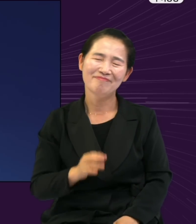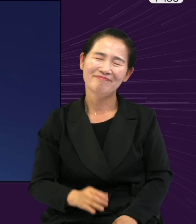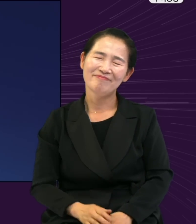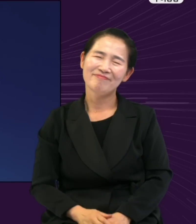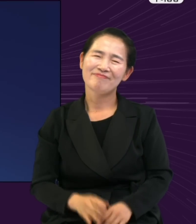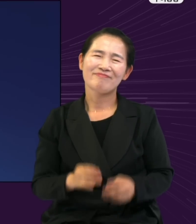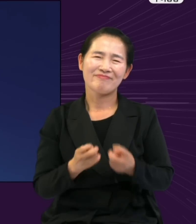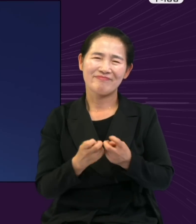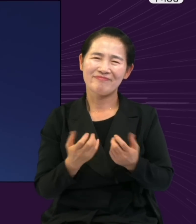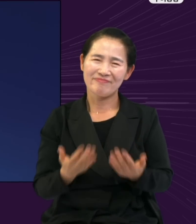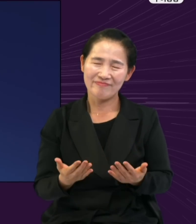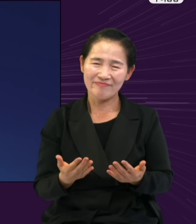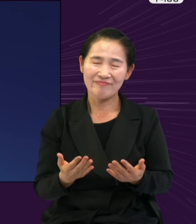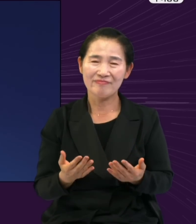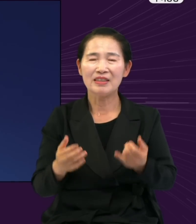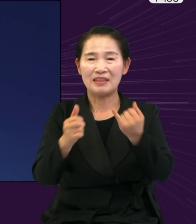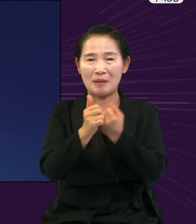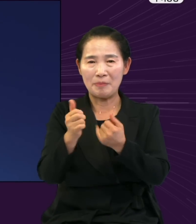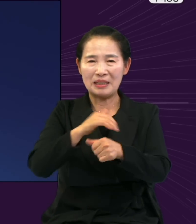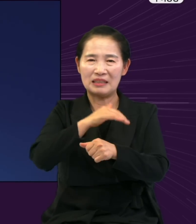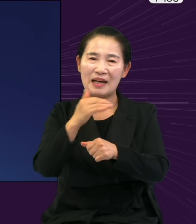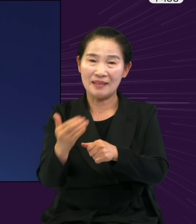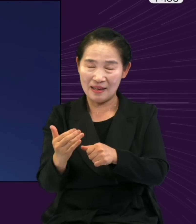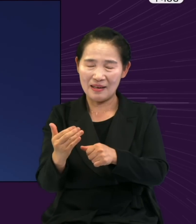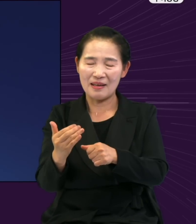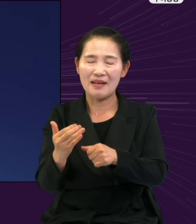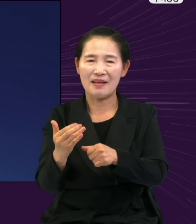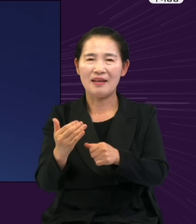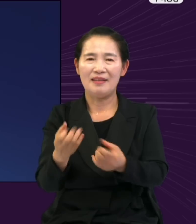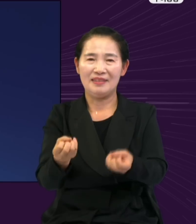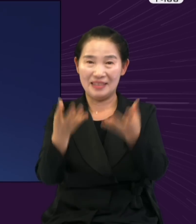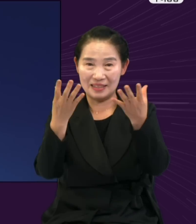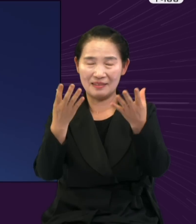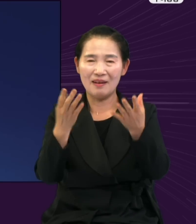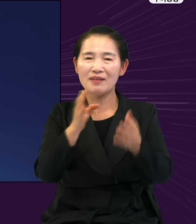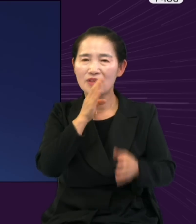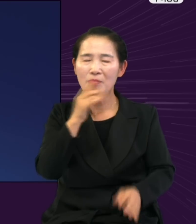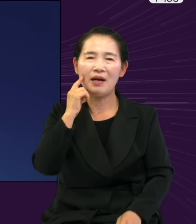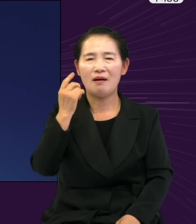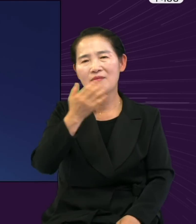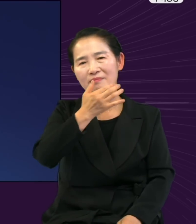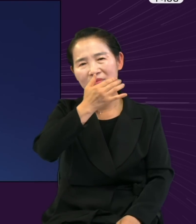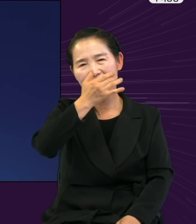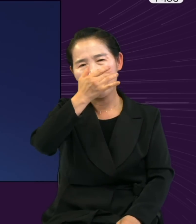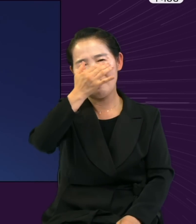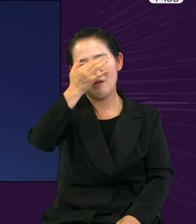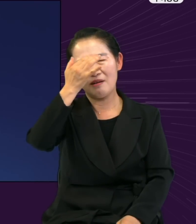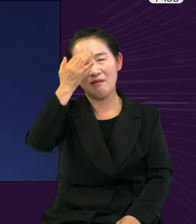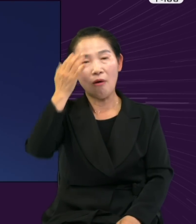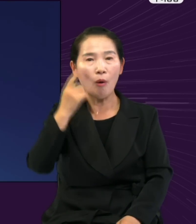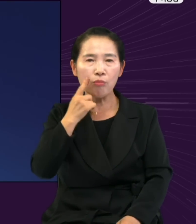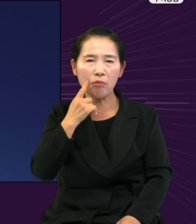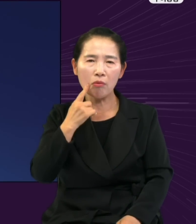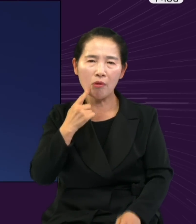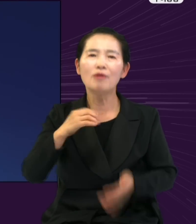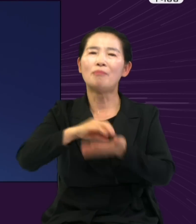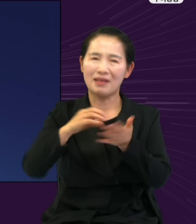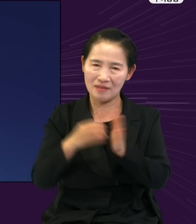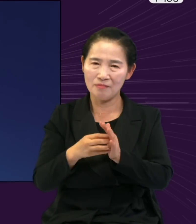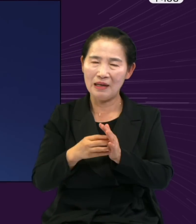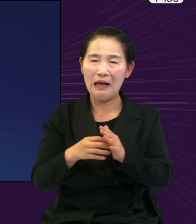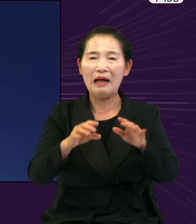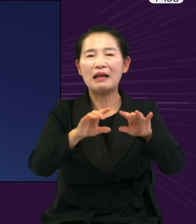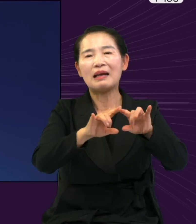남편의 천국 환송 예배는 정말 아름다웠습니다. 제가 이렇게 얘기해도 될까 싶을 정도로 부러웠거든요. 라디오에서 그의 사망